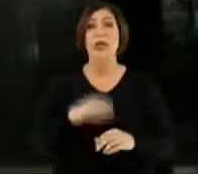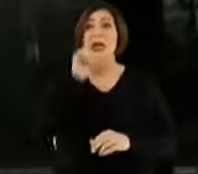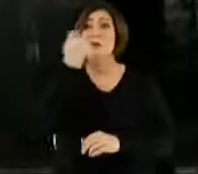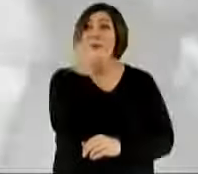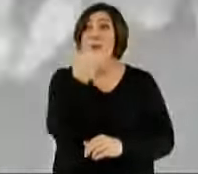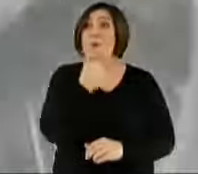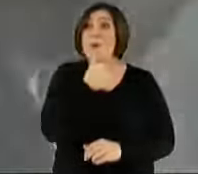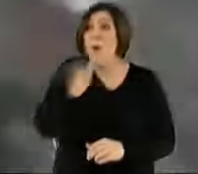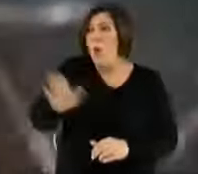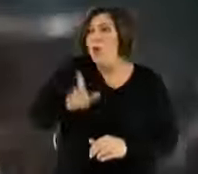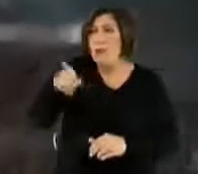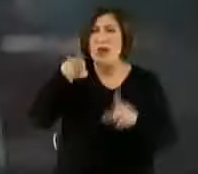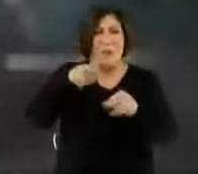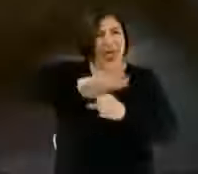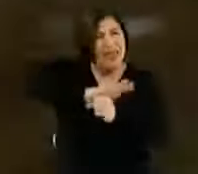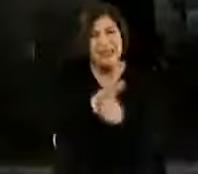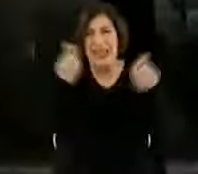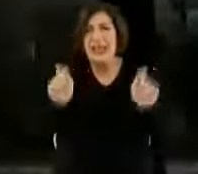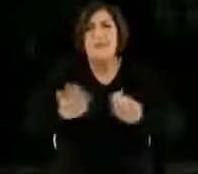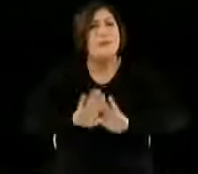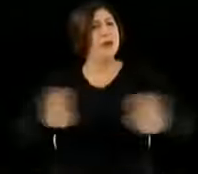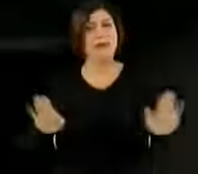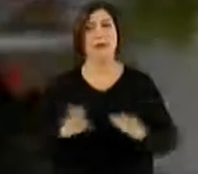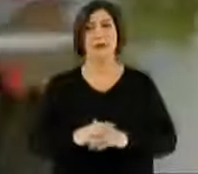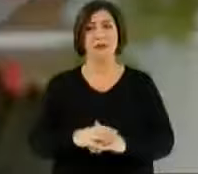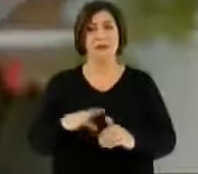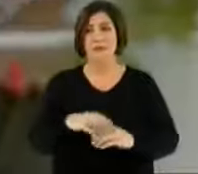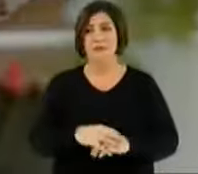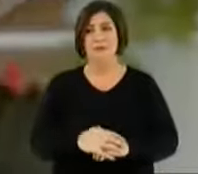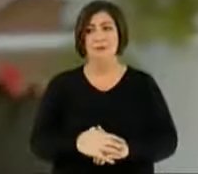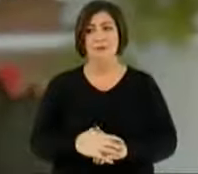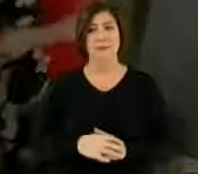Hiçbir baba oğluna bu kadar eziyet çektirir mi?